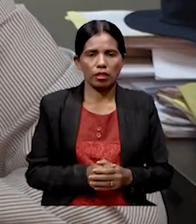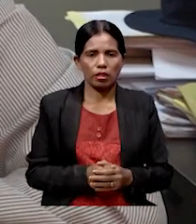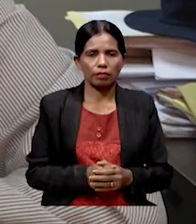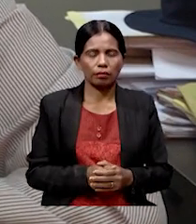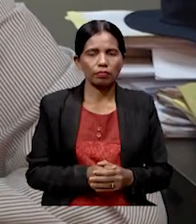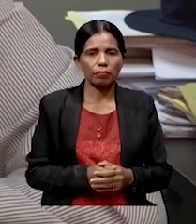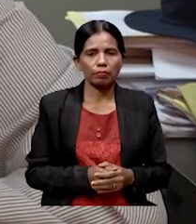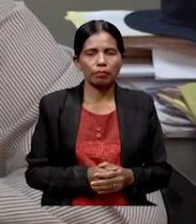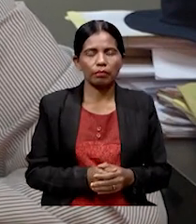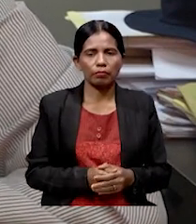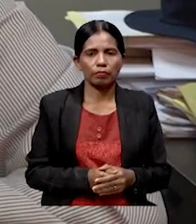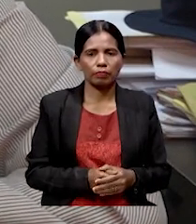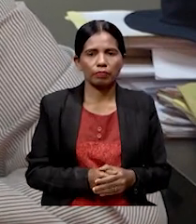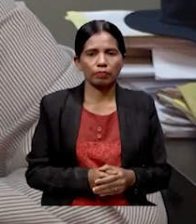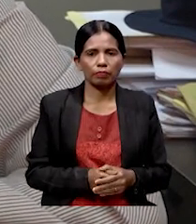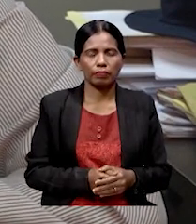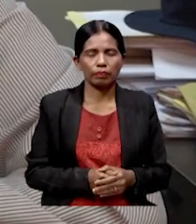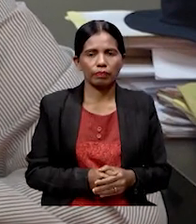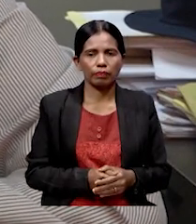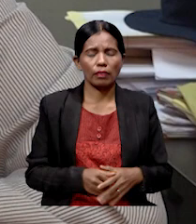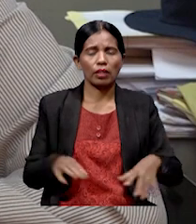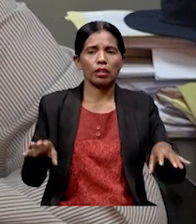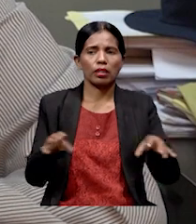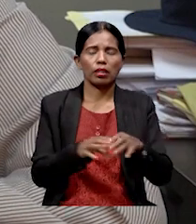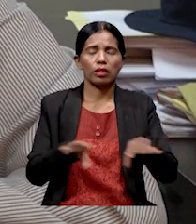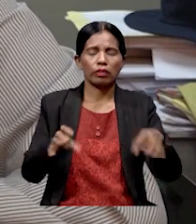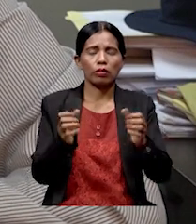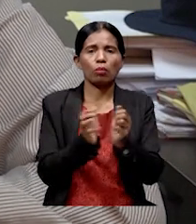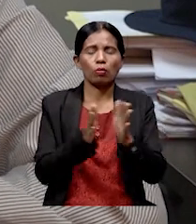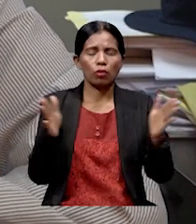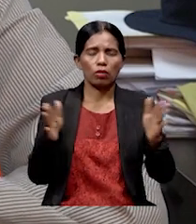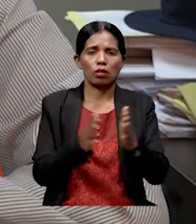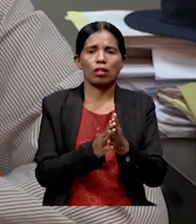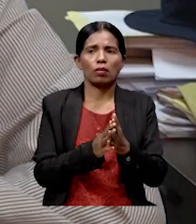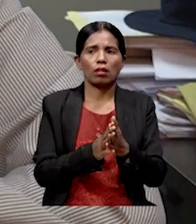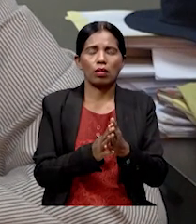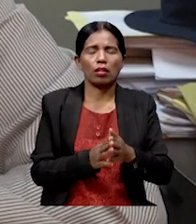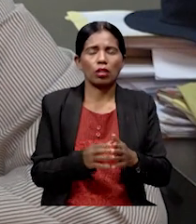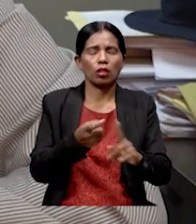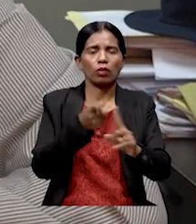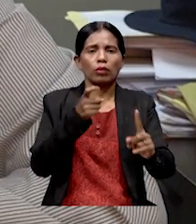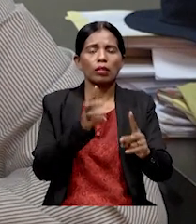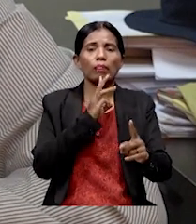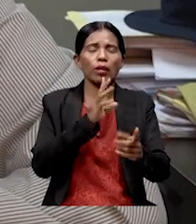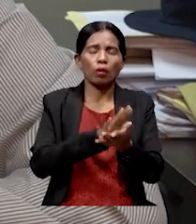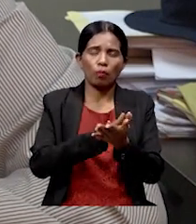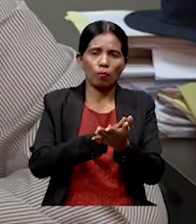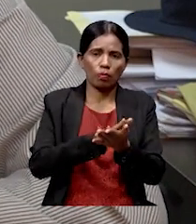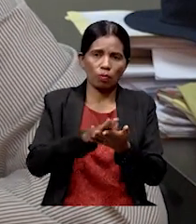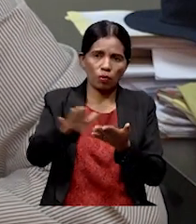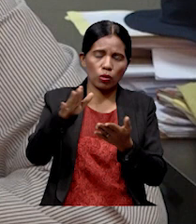hudihane. Sistema buat liu maka usi tuhumetan mai. Usi bemos kumota kumor ulu